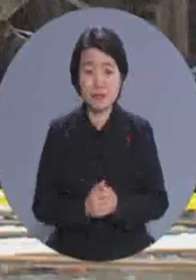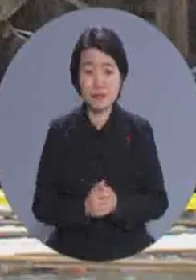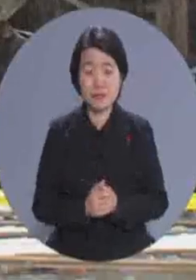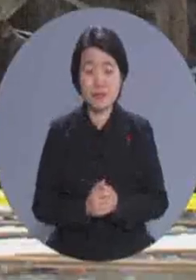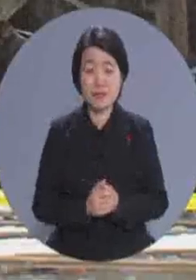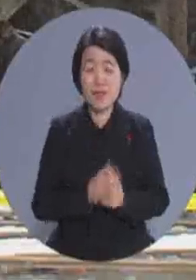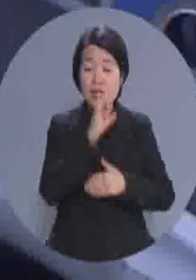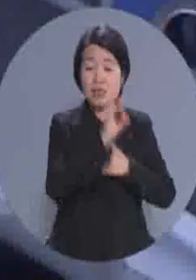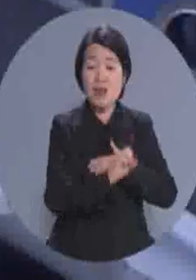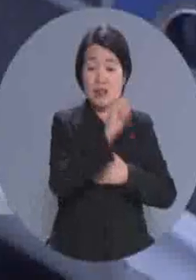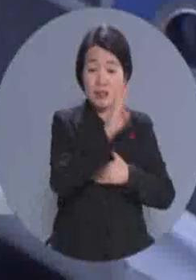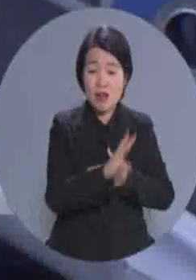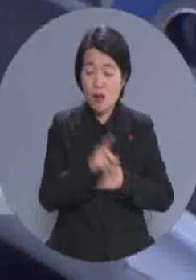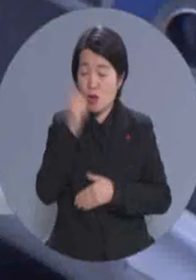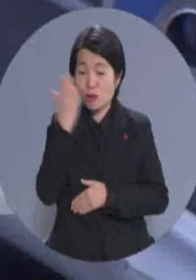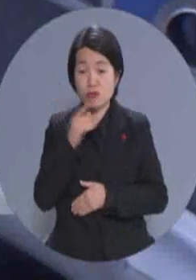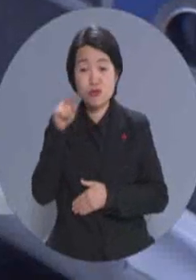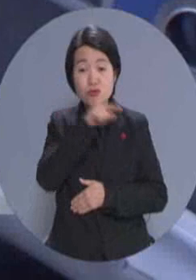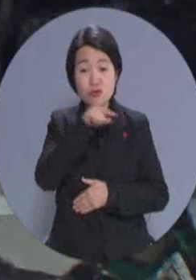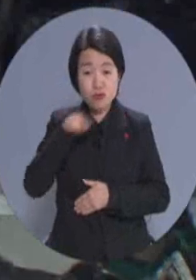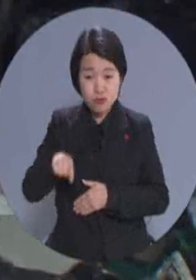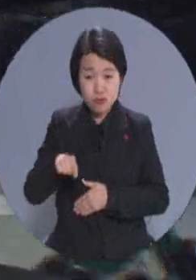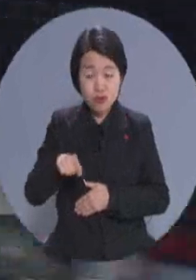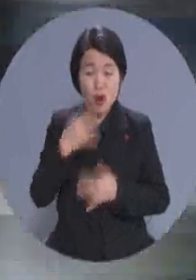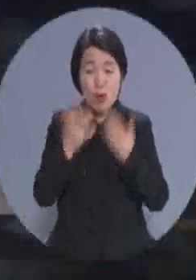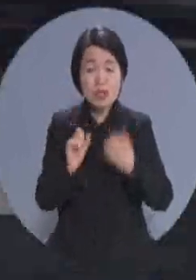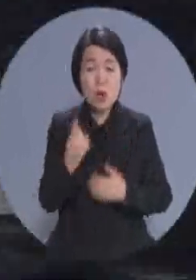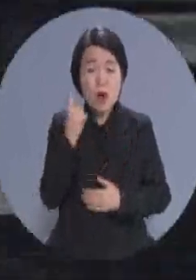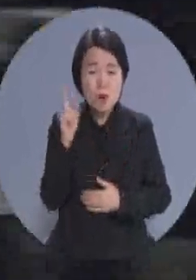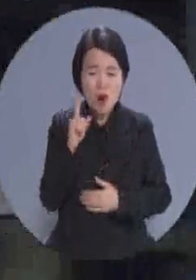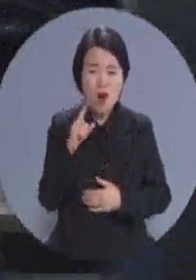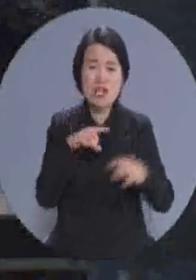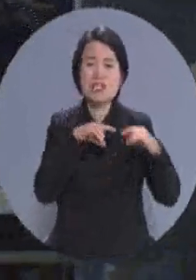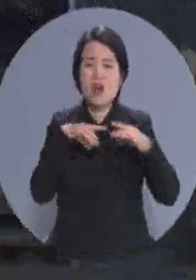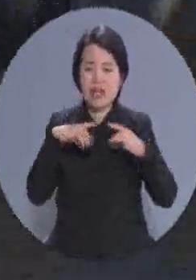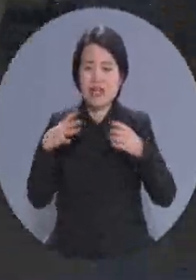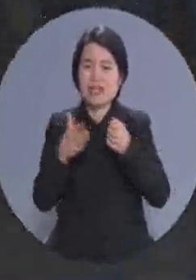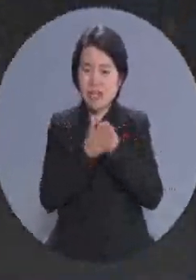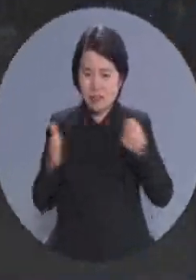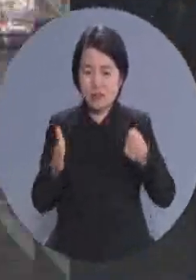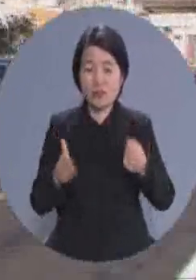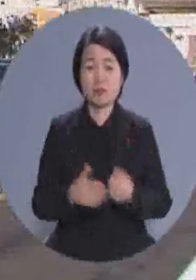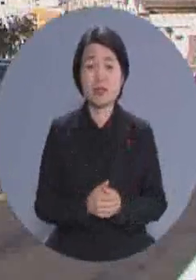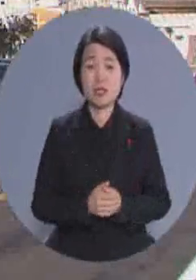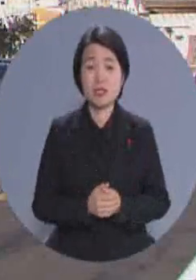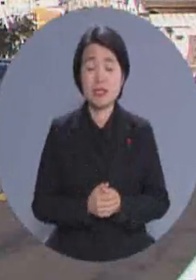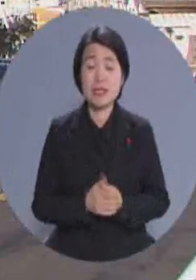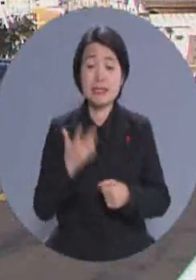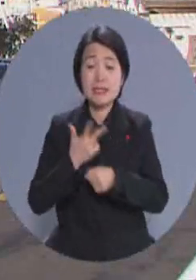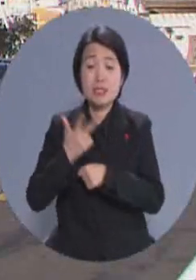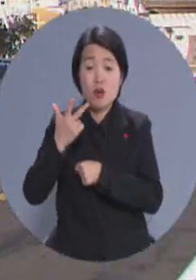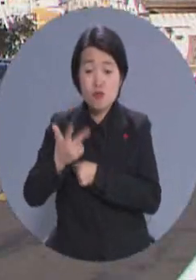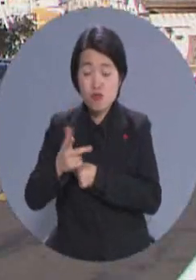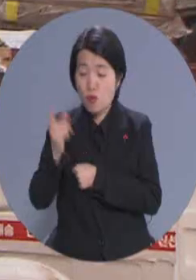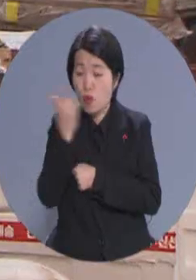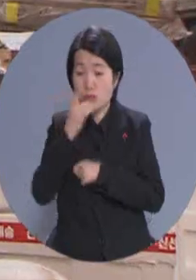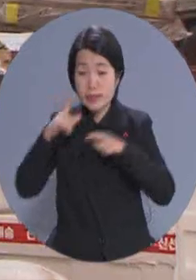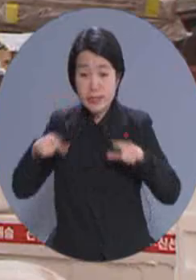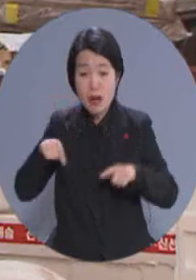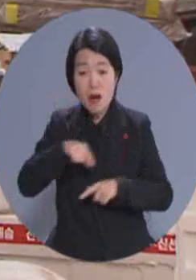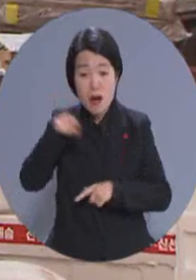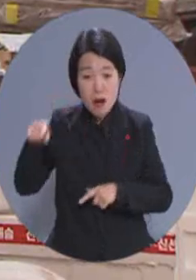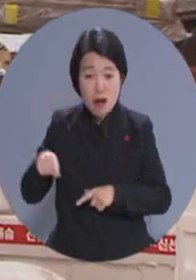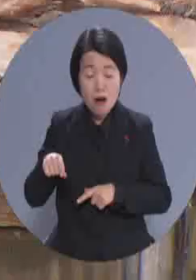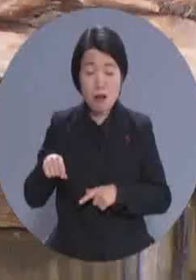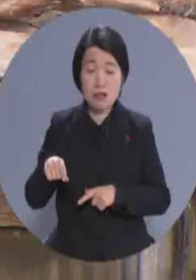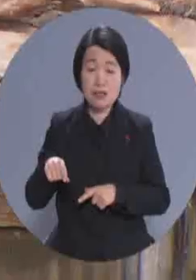서천과 여수의 경우 모두 전기적 요인이 화재 원인으로 지목됩니다 7년 뒤 여수지역 제대 시장의